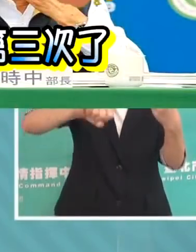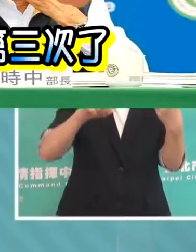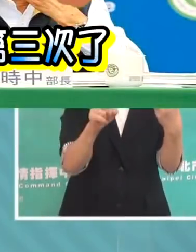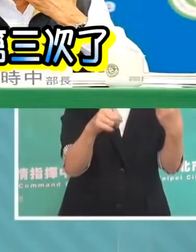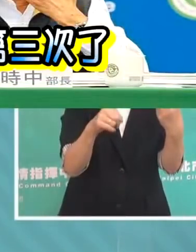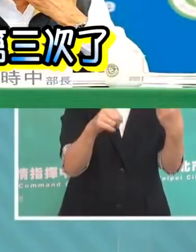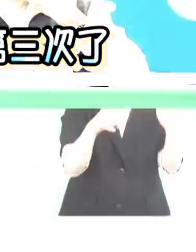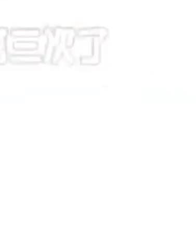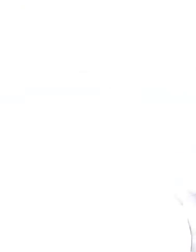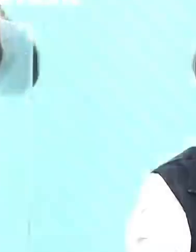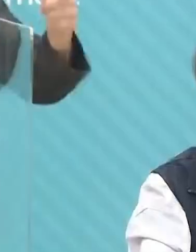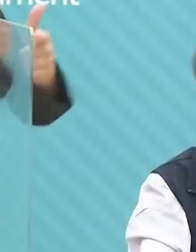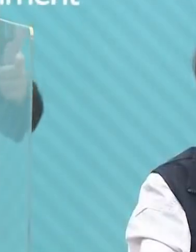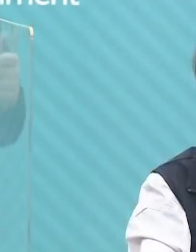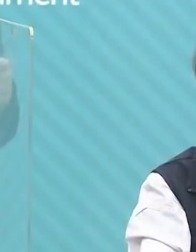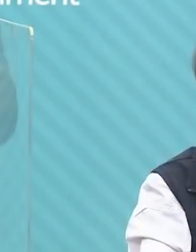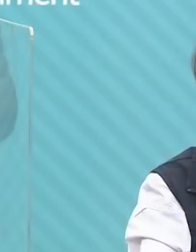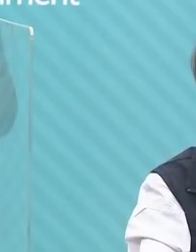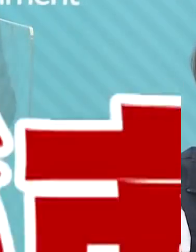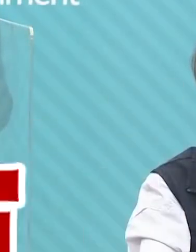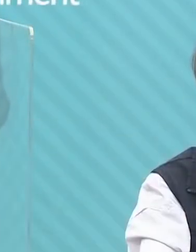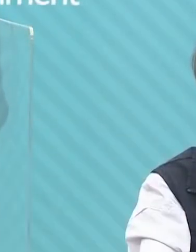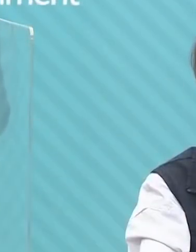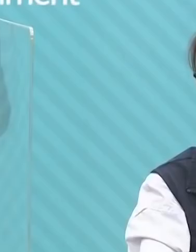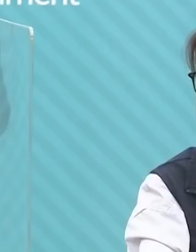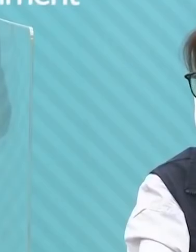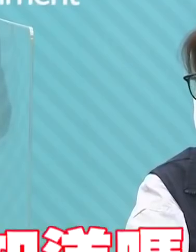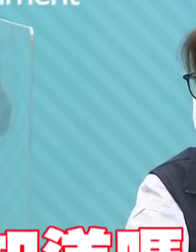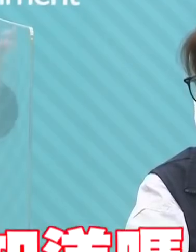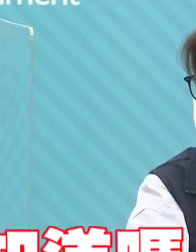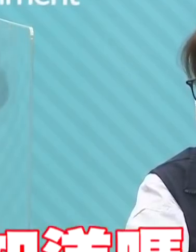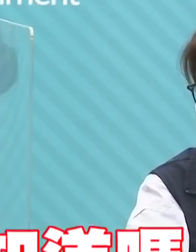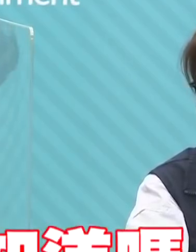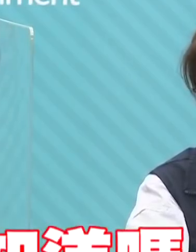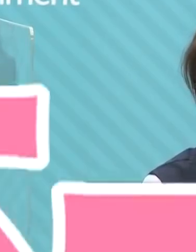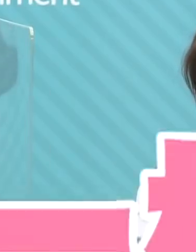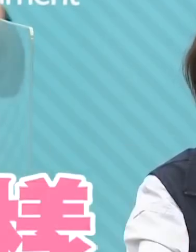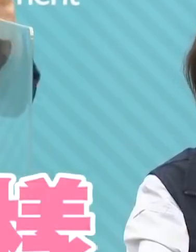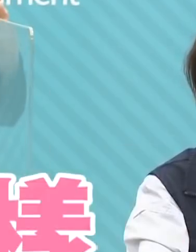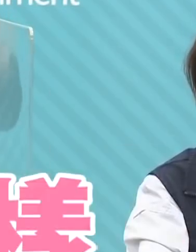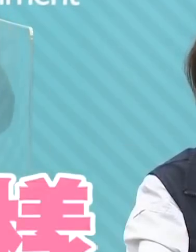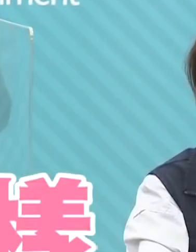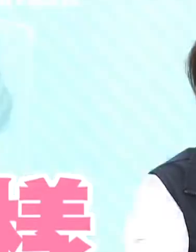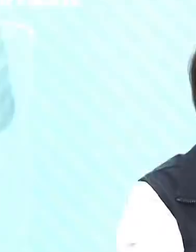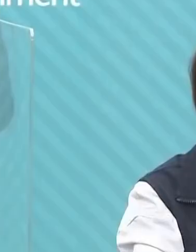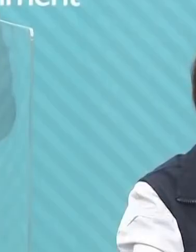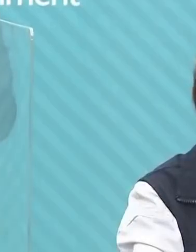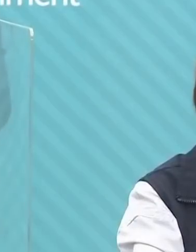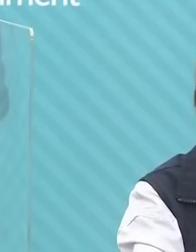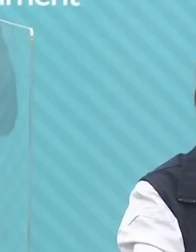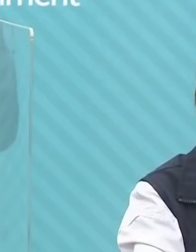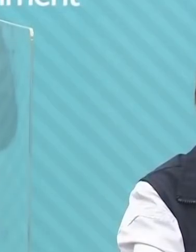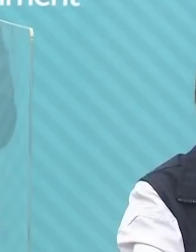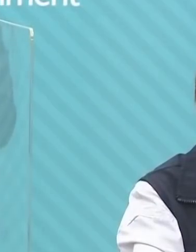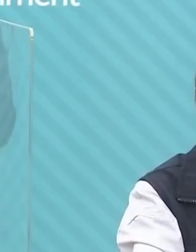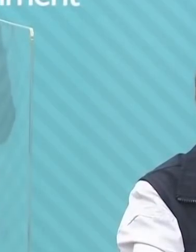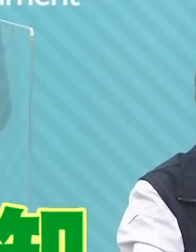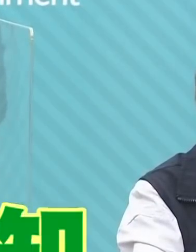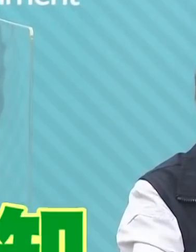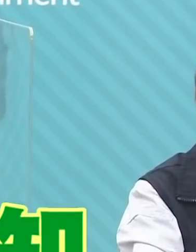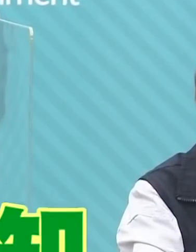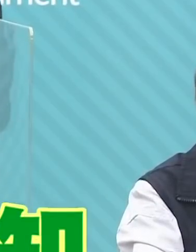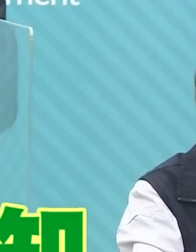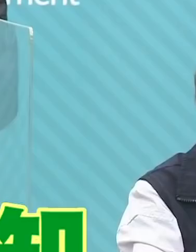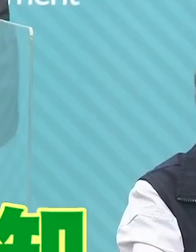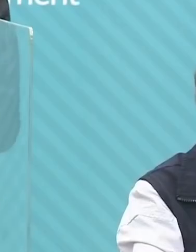对的，这就很奇怪。不同的县市，你的年龄都不一样。你不应当说前天要